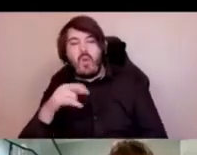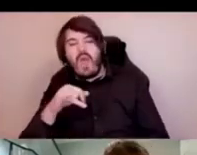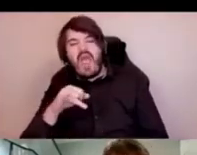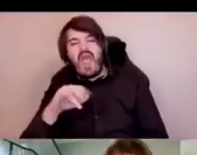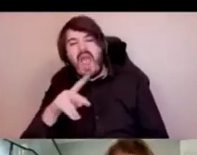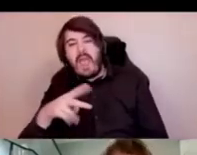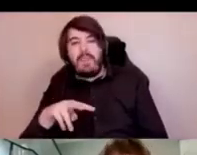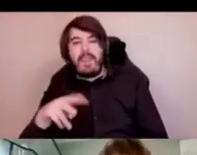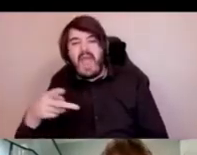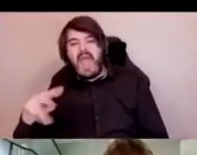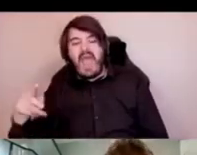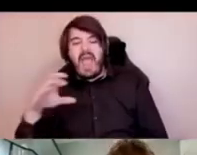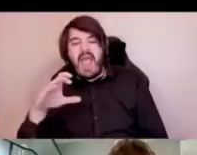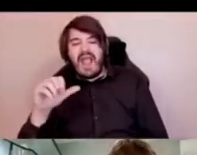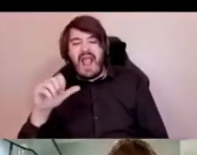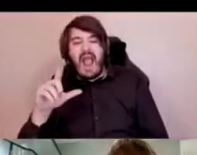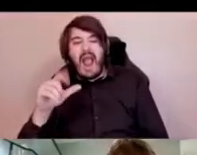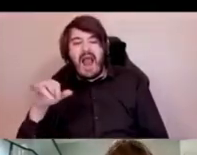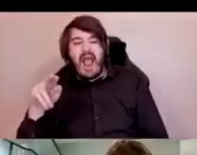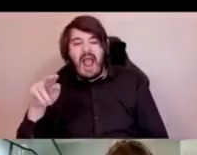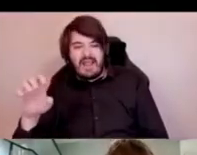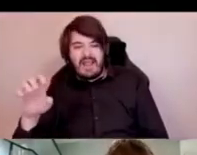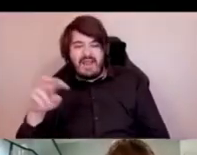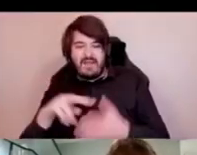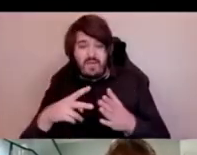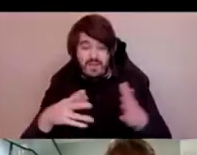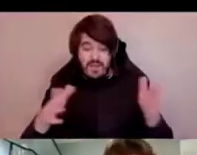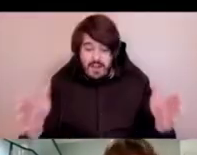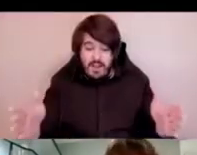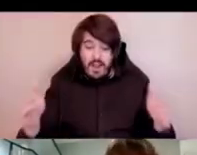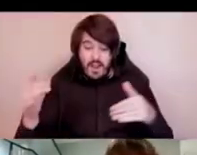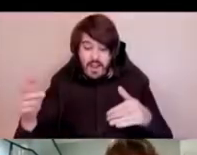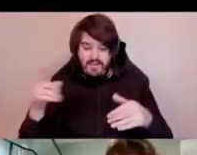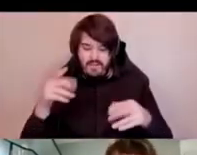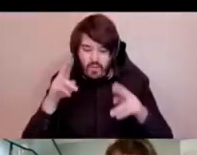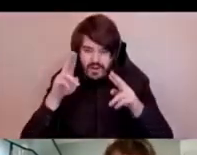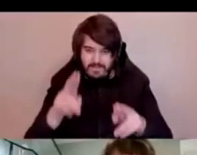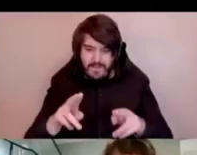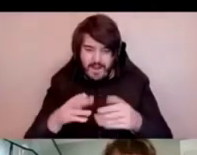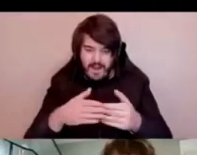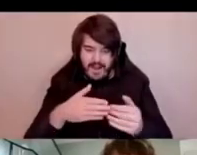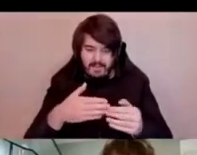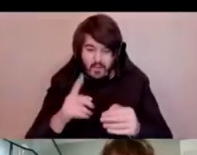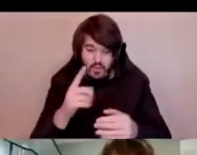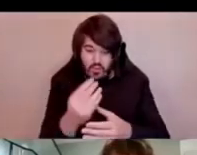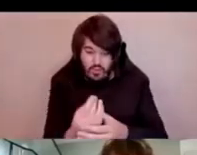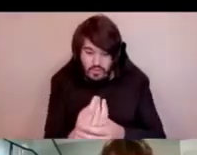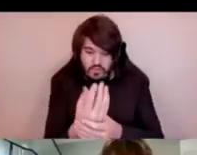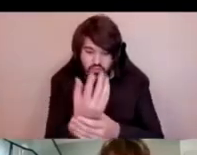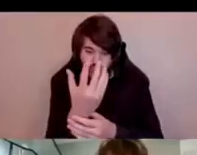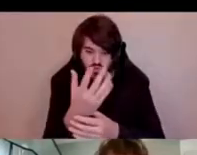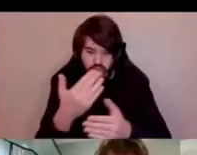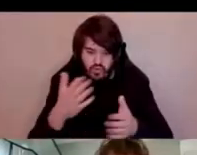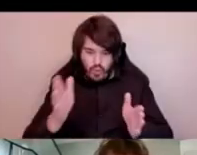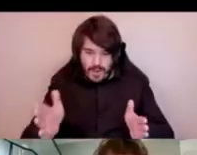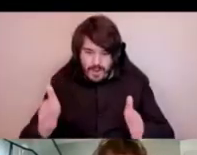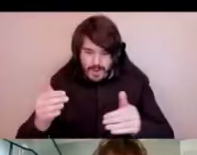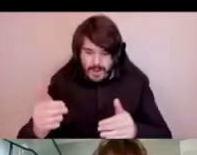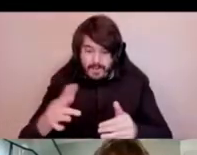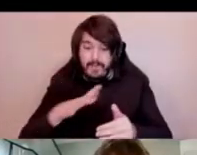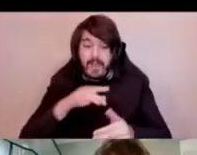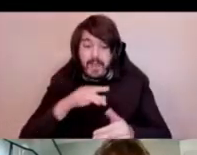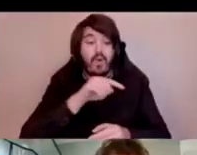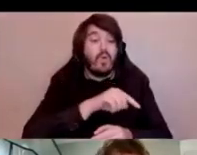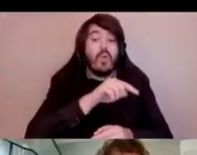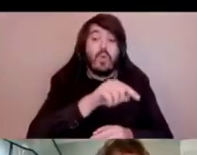que dans un certain carré, on va respecter l'espace nécessaire pour une plante de pousser, mais autour, le temps que